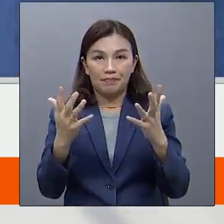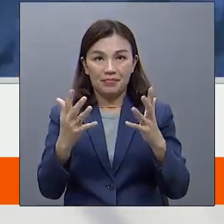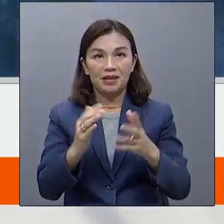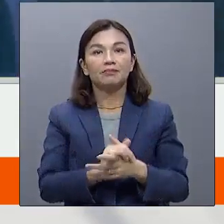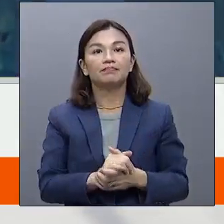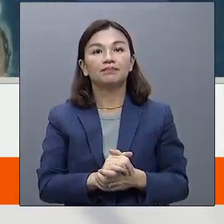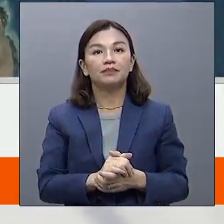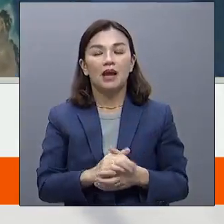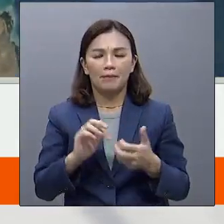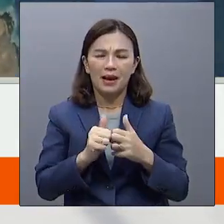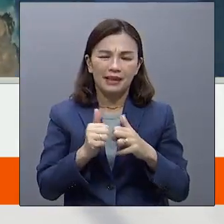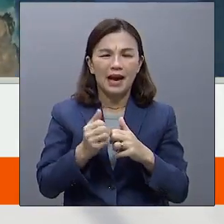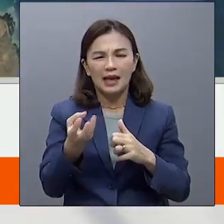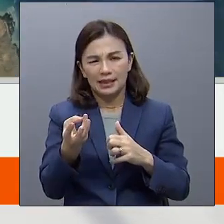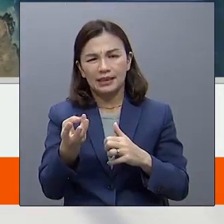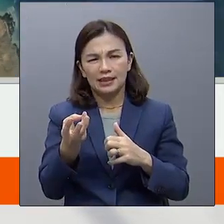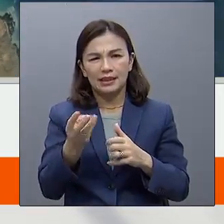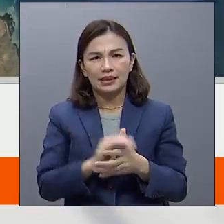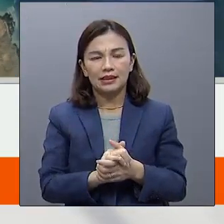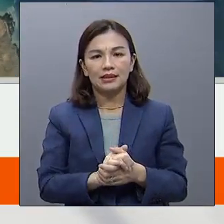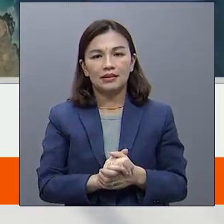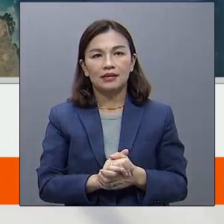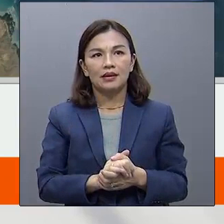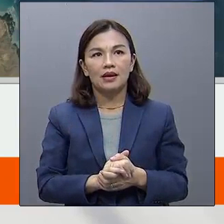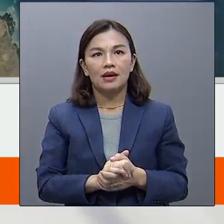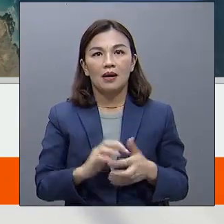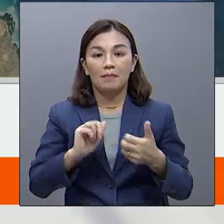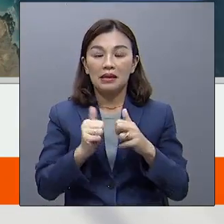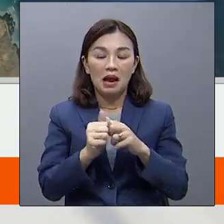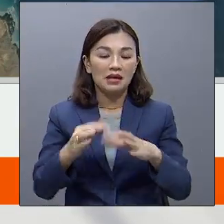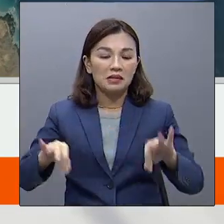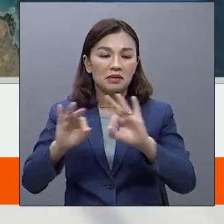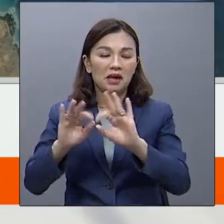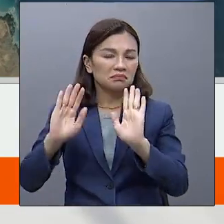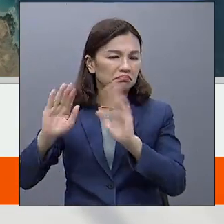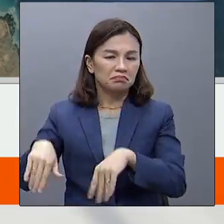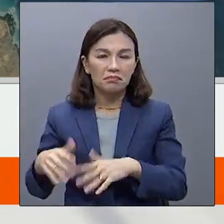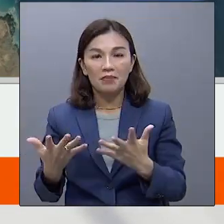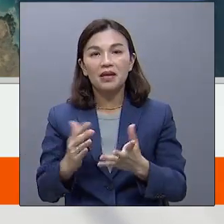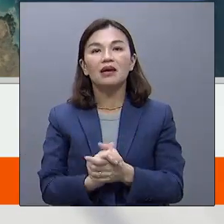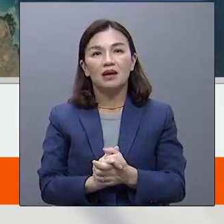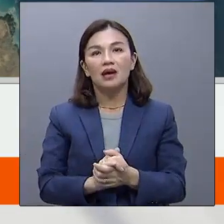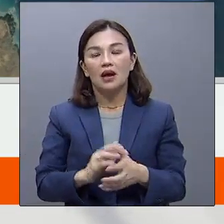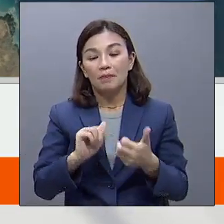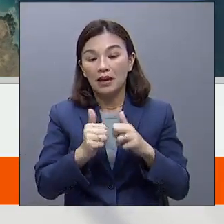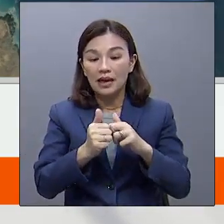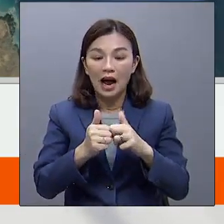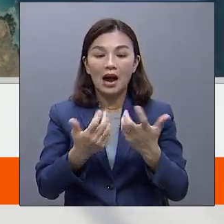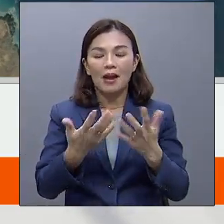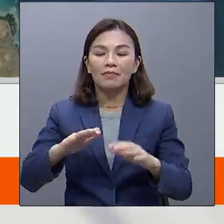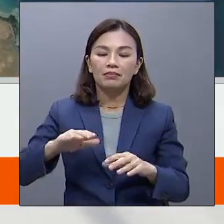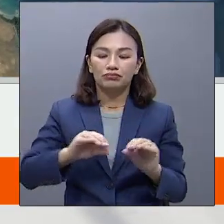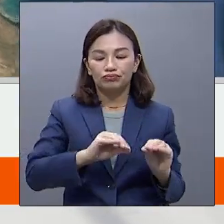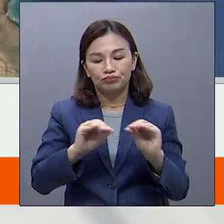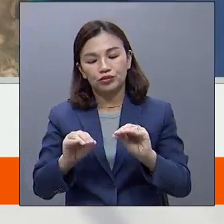อุปสรรคติดขัดบ้างเล็กน้อยนะครับจะไม่ถือว่าเป็นอุปสรรคสำคัญอ่ะนะฮะก็จะเป็นเรื่องที่เราควบคุมไม่ได้ก็เป็นเรื่องความล่าช้าของ